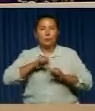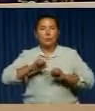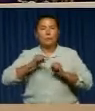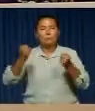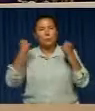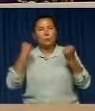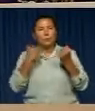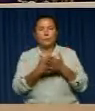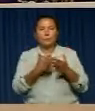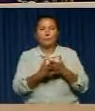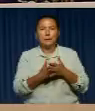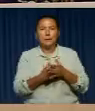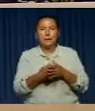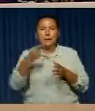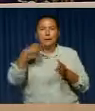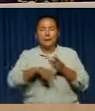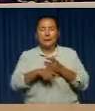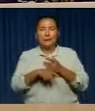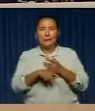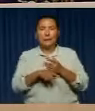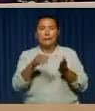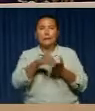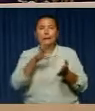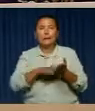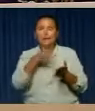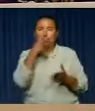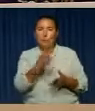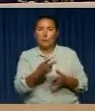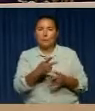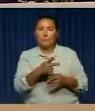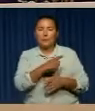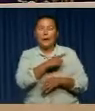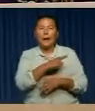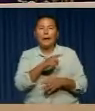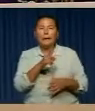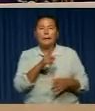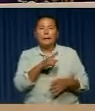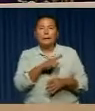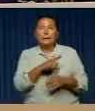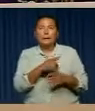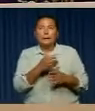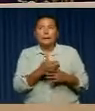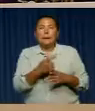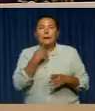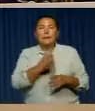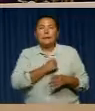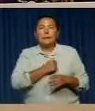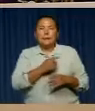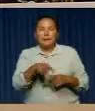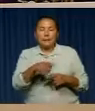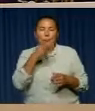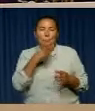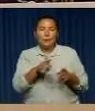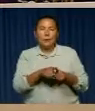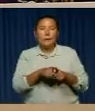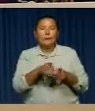спортшылар, 2000-ның ішінде мен спортшы тіркелгенін көрдім, бірақ клиника белгісі жоқ. Әскерлердің арасында клиника белгісі